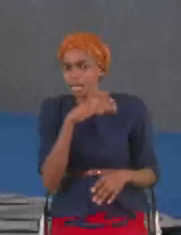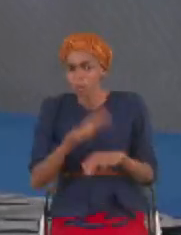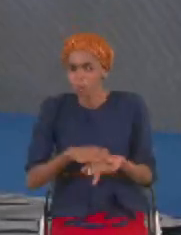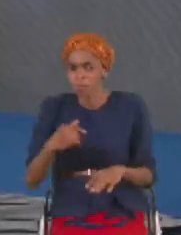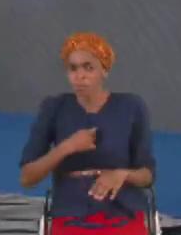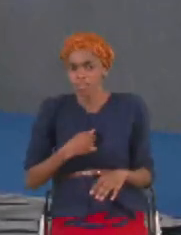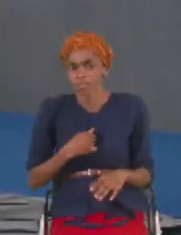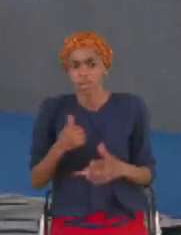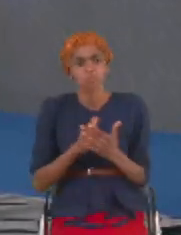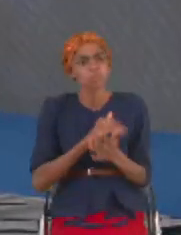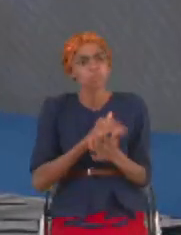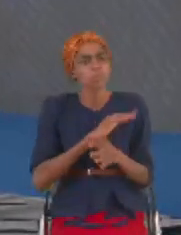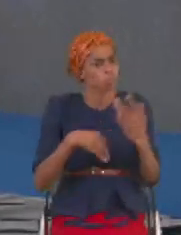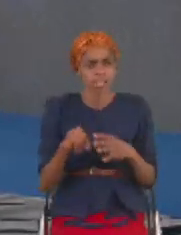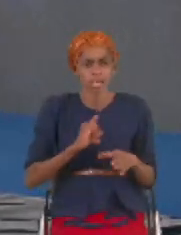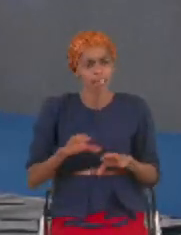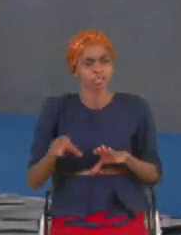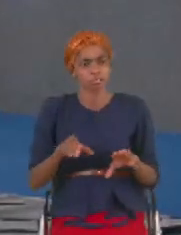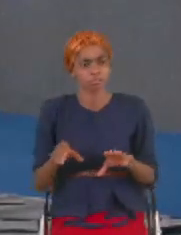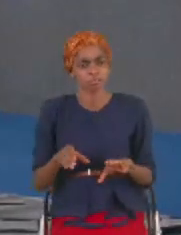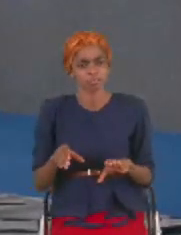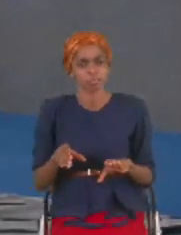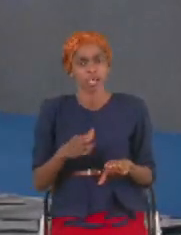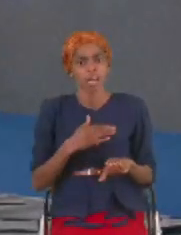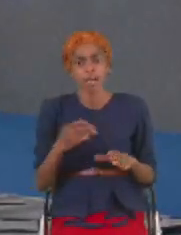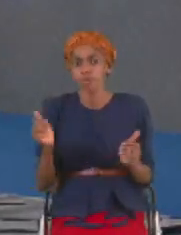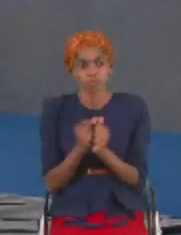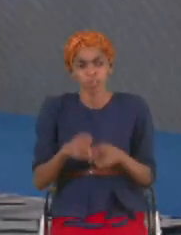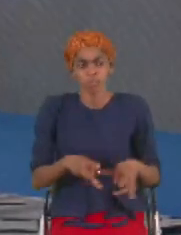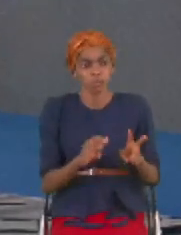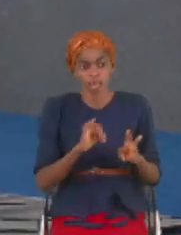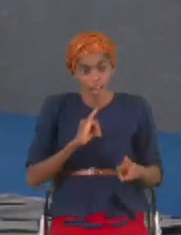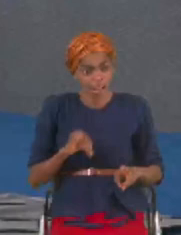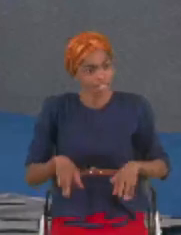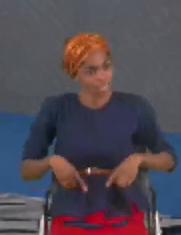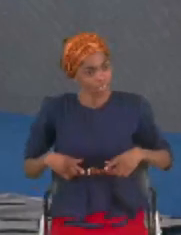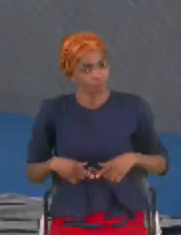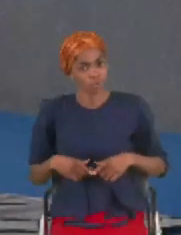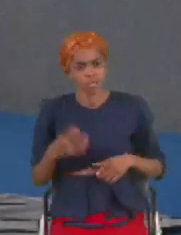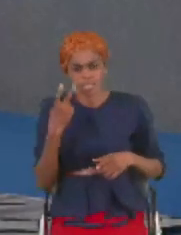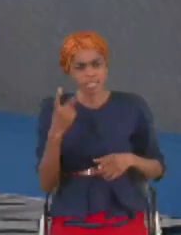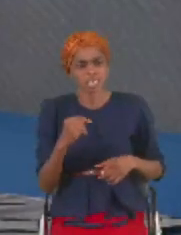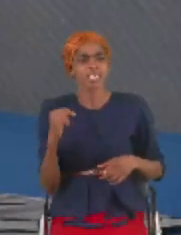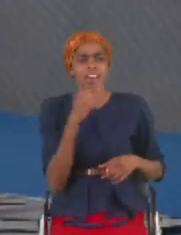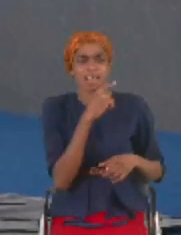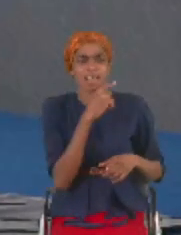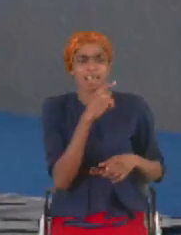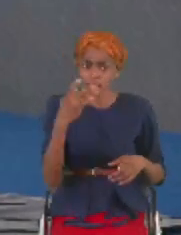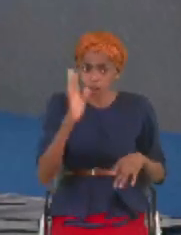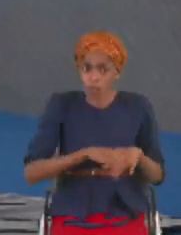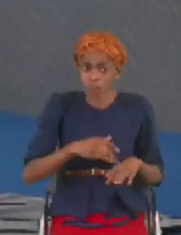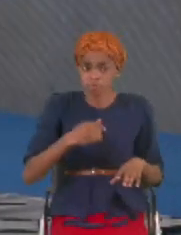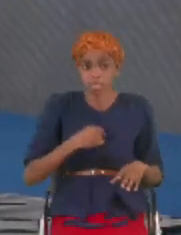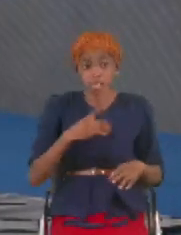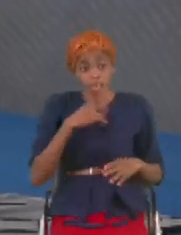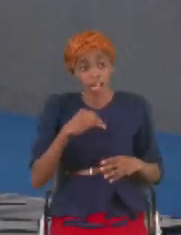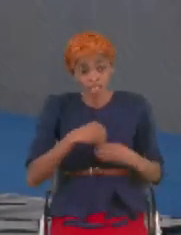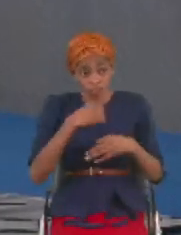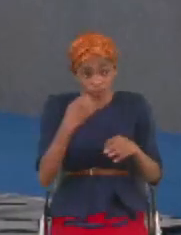mais tout ce que je fais et avec la madone je prêche regarde gros mensonge qu'ils ont fomenté